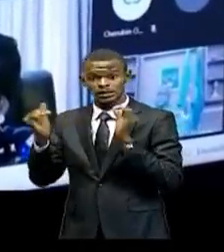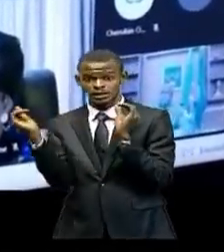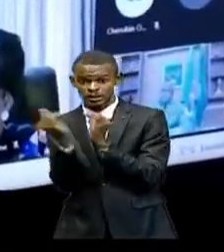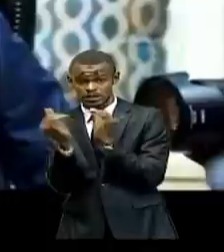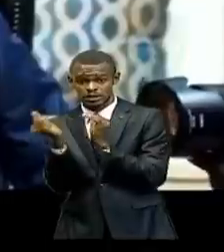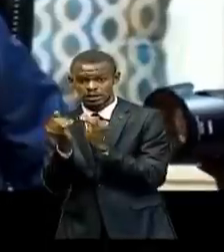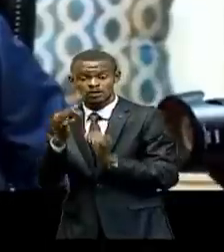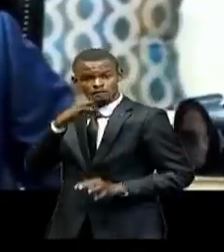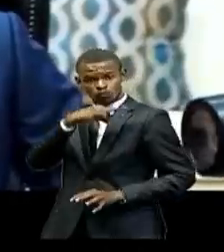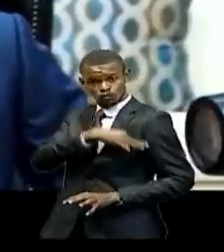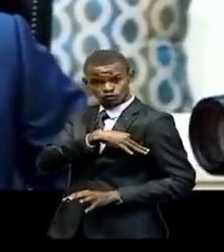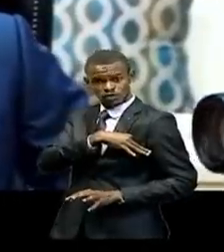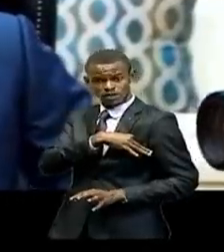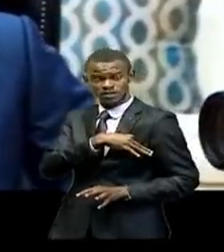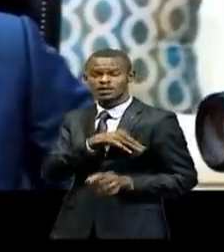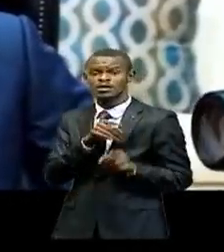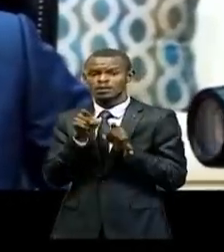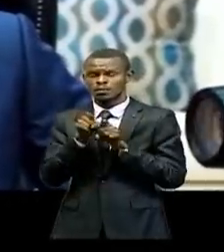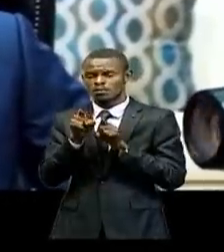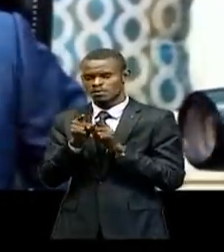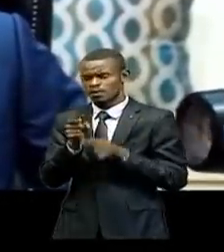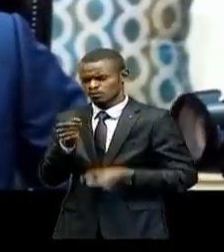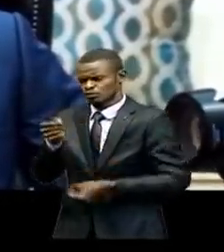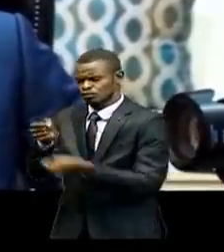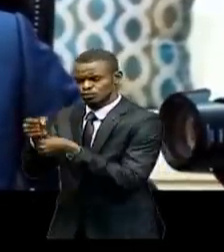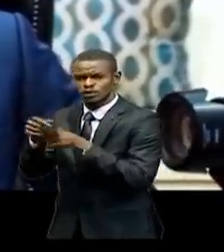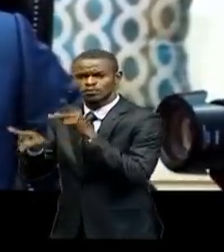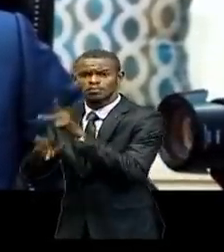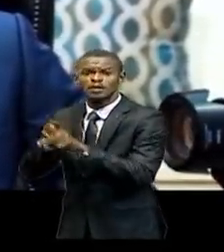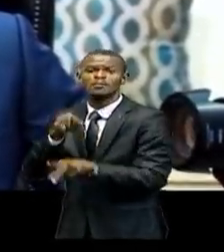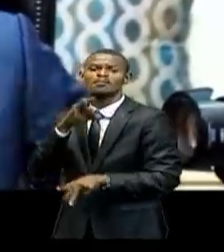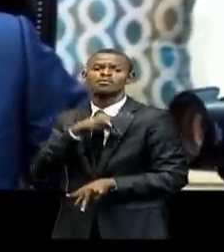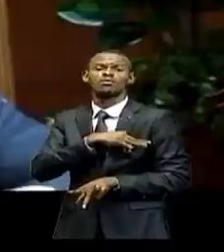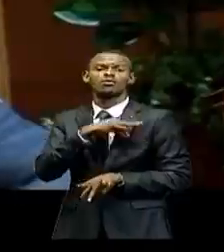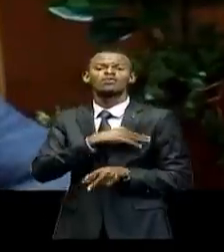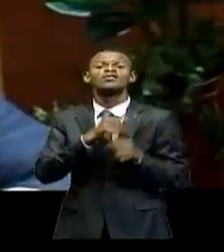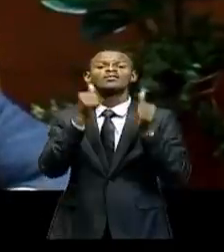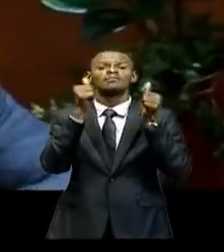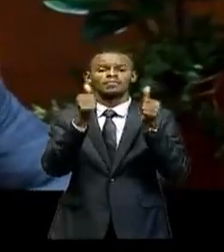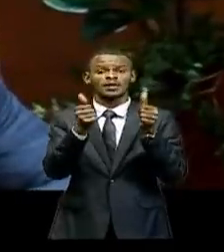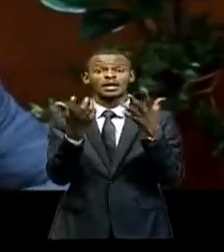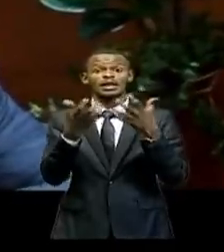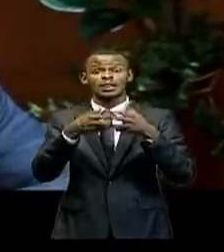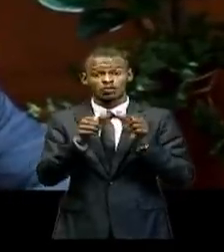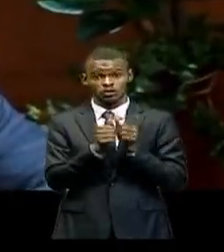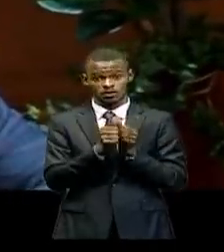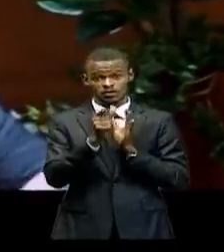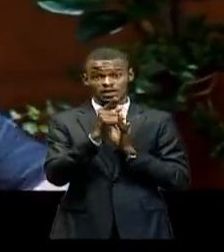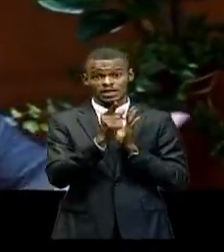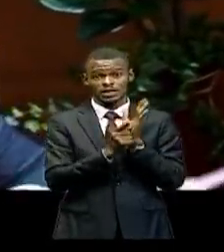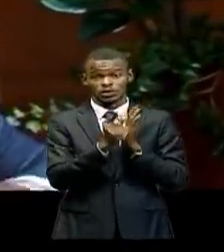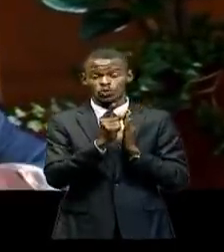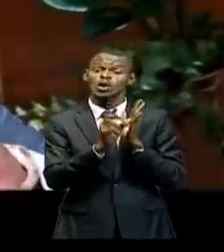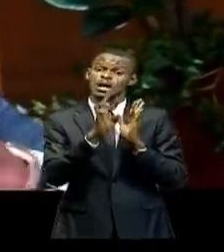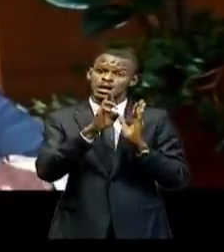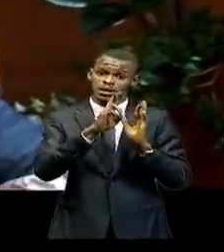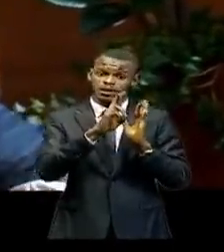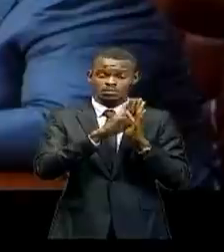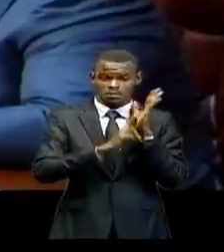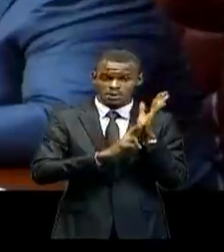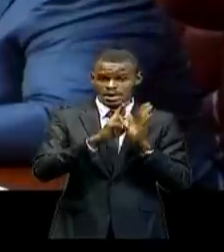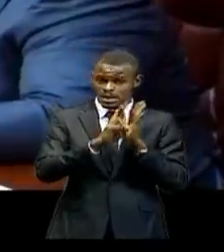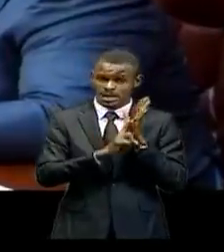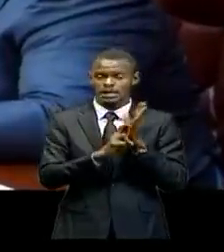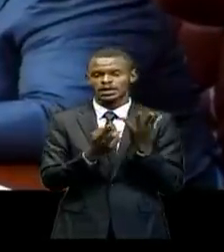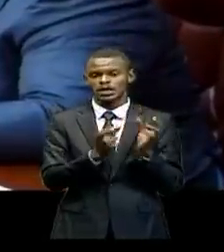bénéfices ainsi que l'application du traitement de la nation la plus favorisée en conformité avec les règles de